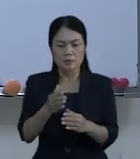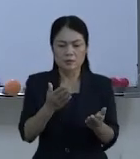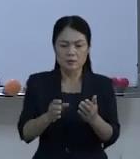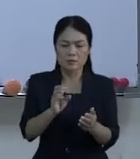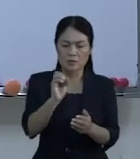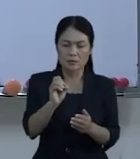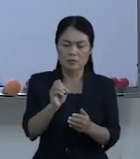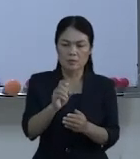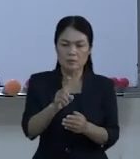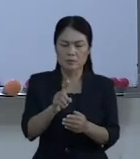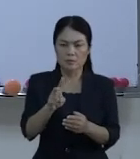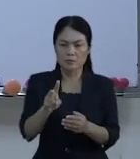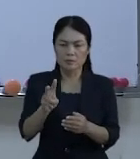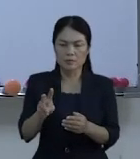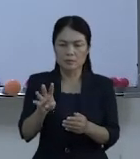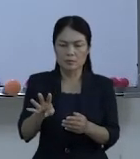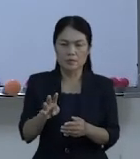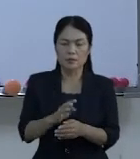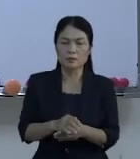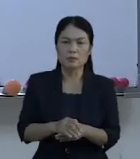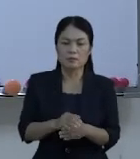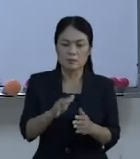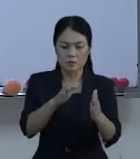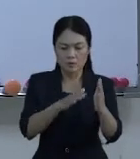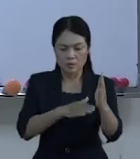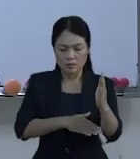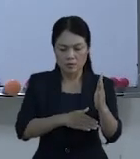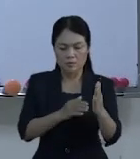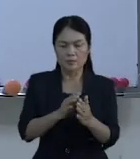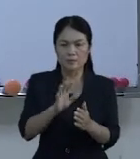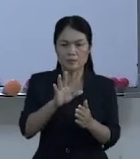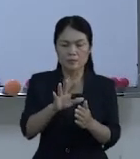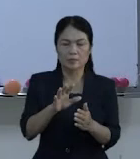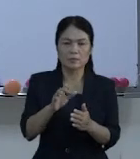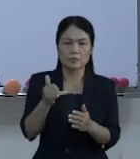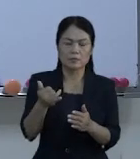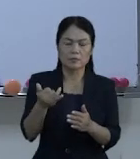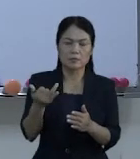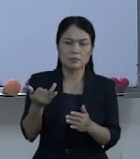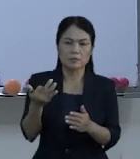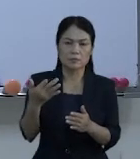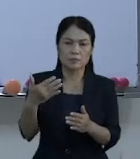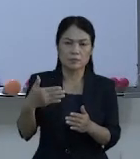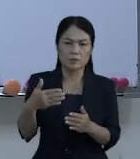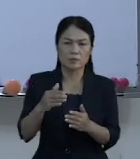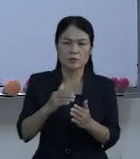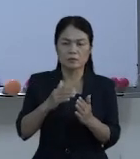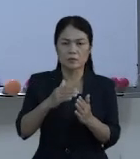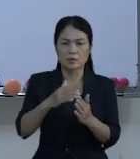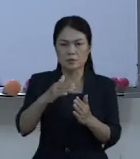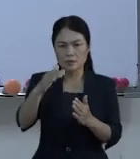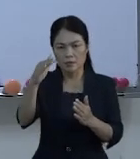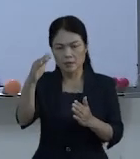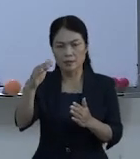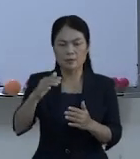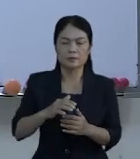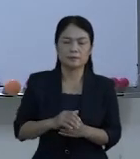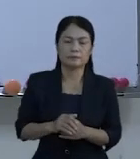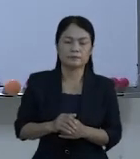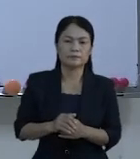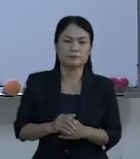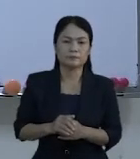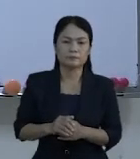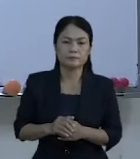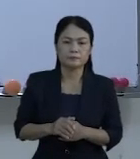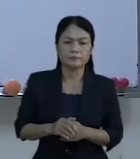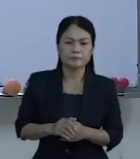lệ sốn lệ muối lệ pi lệ bay lệ bốn trong bằng cột chọc bà miền lệ pram lệ bằng muối lệ pơ lệ bay lệ bằng bốn trong bằng cột cột lái